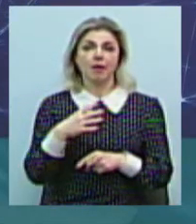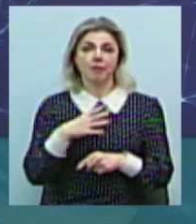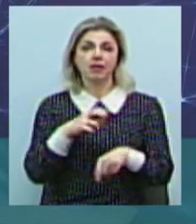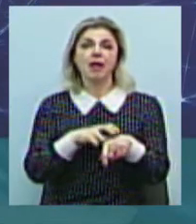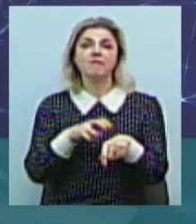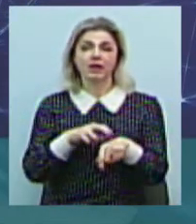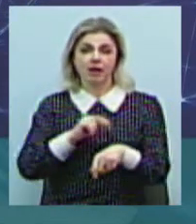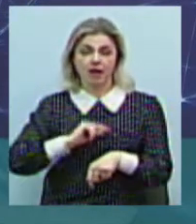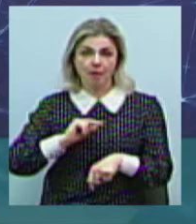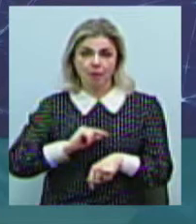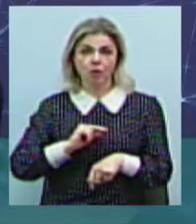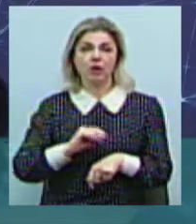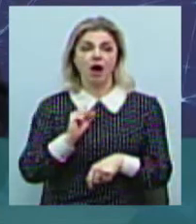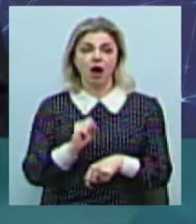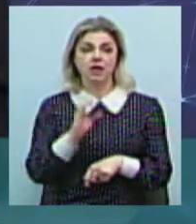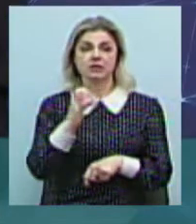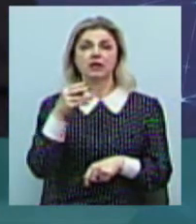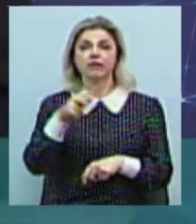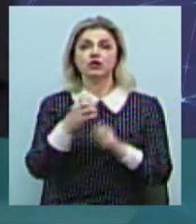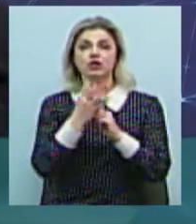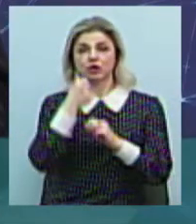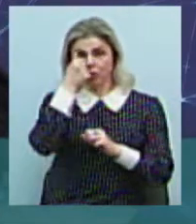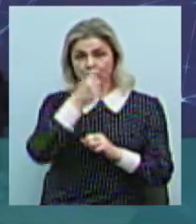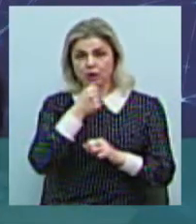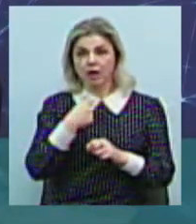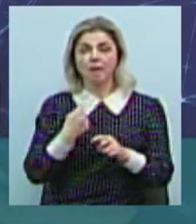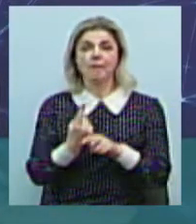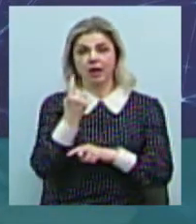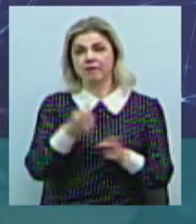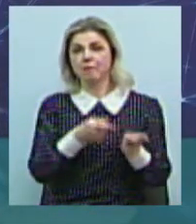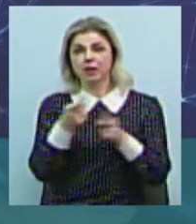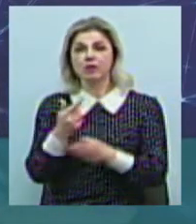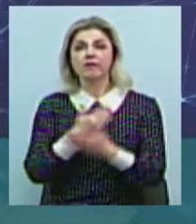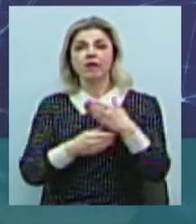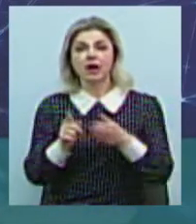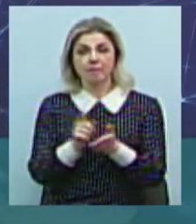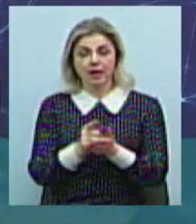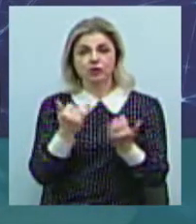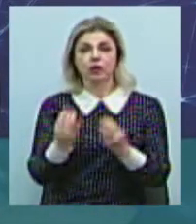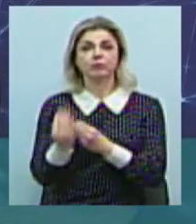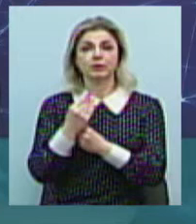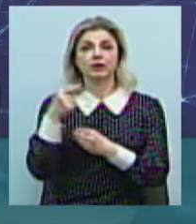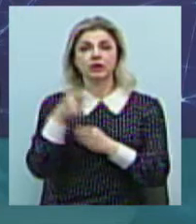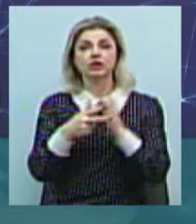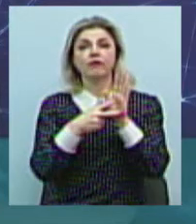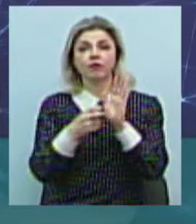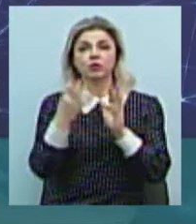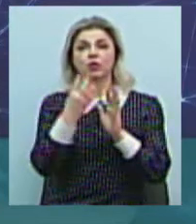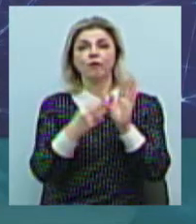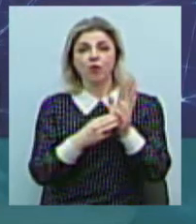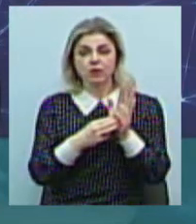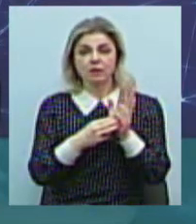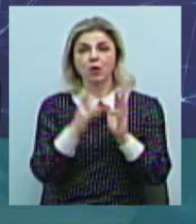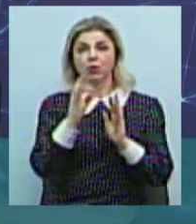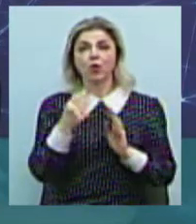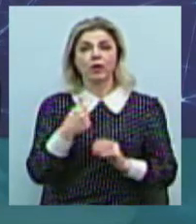медиком работал, а с 2014 года первый раз я ушел на инвалидную пенсию. Мне сейчас подняли 1848,